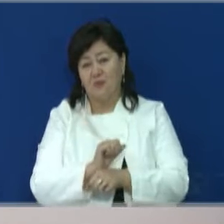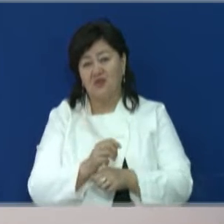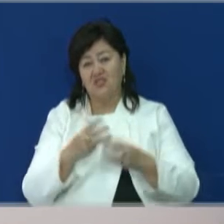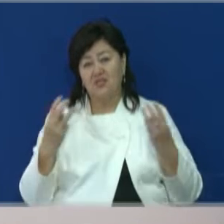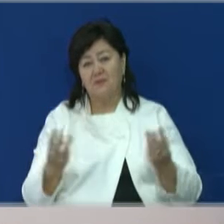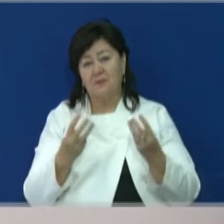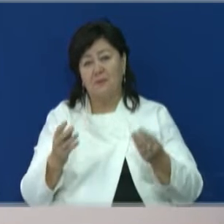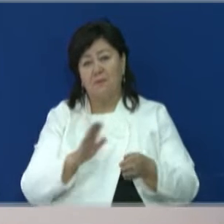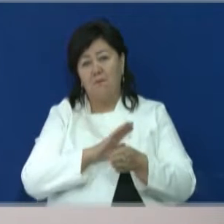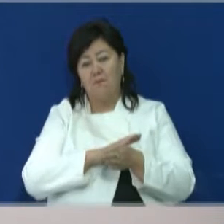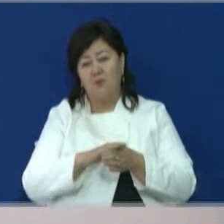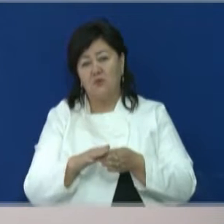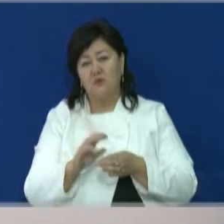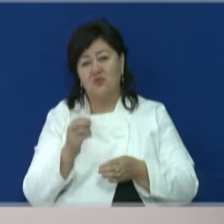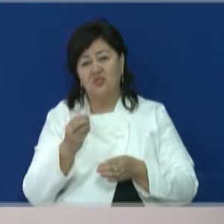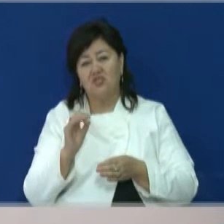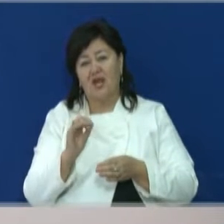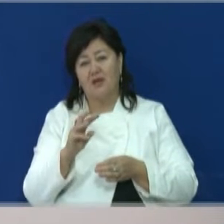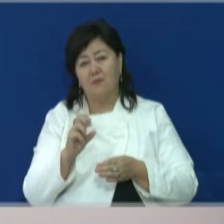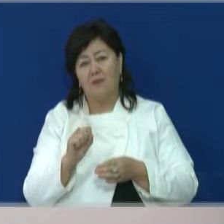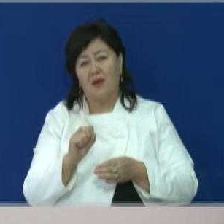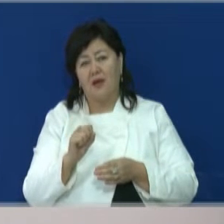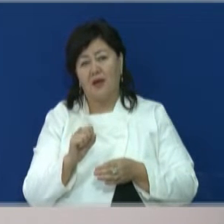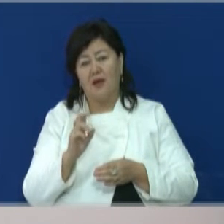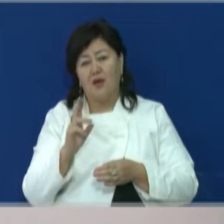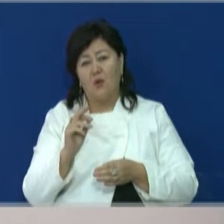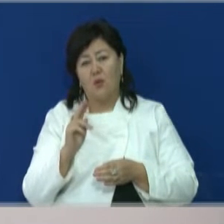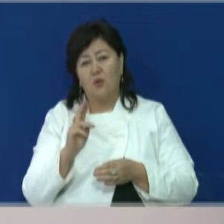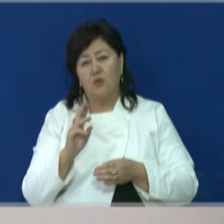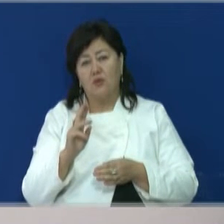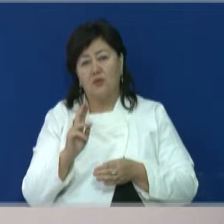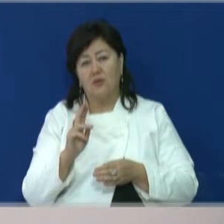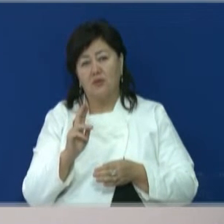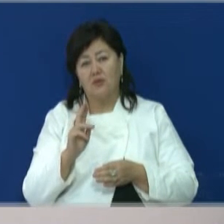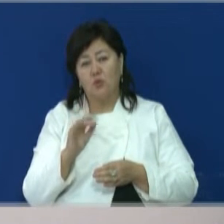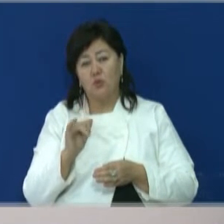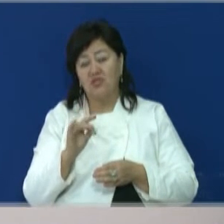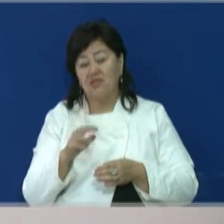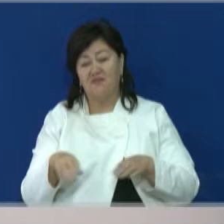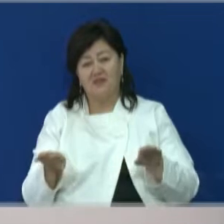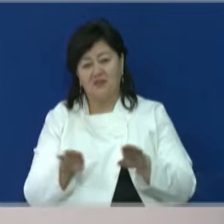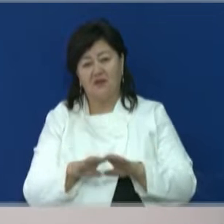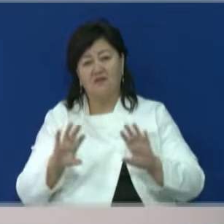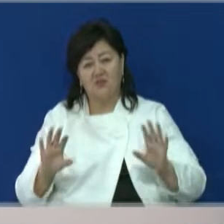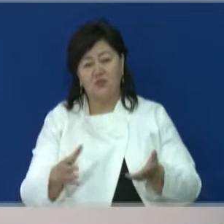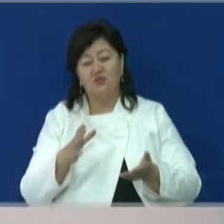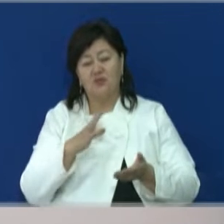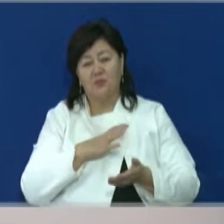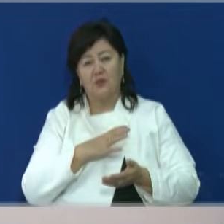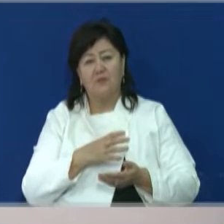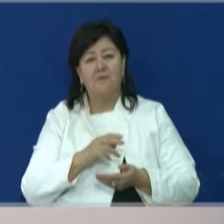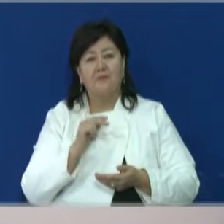қатар Ақсуат, Жарма аудандары мен Курчатов қаласында дәл осындай 3 жағдай тіркелген. Төтенше жағдайлар